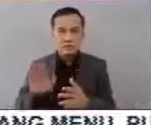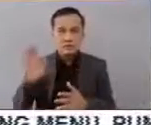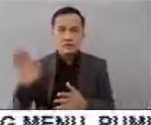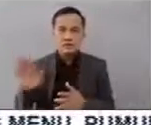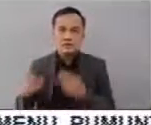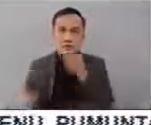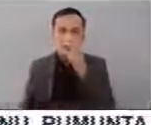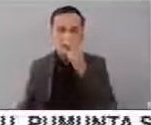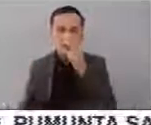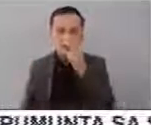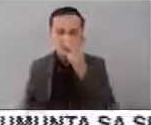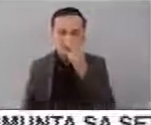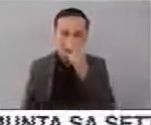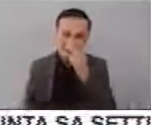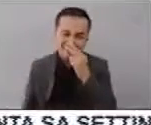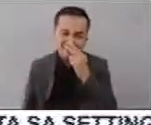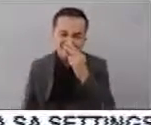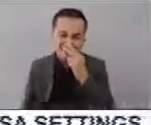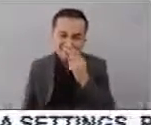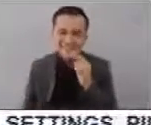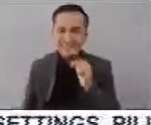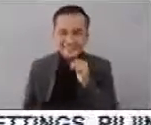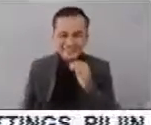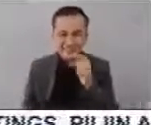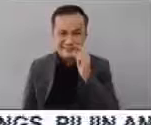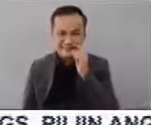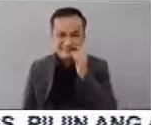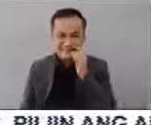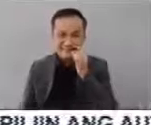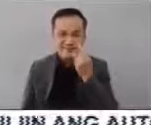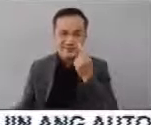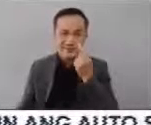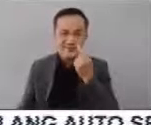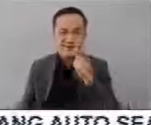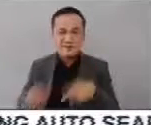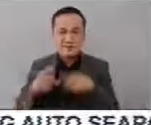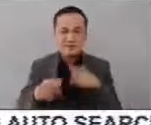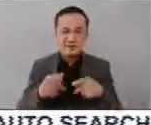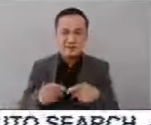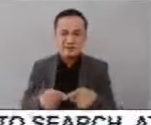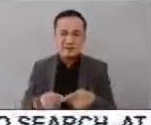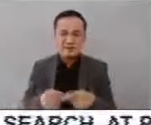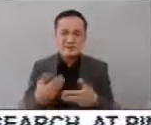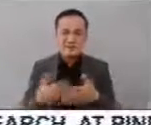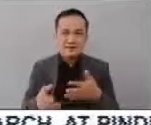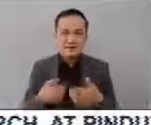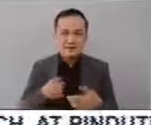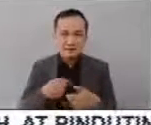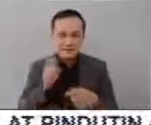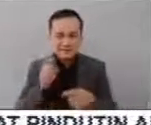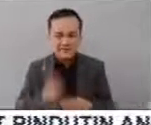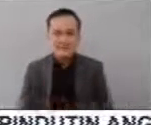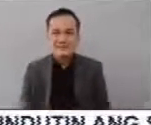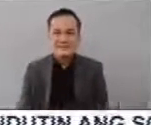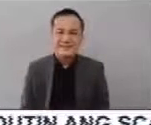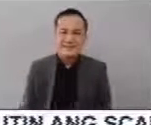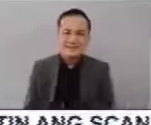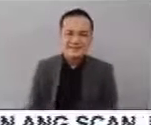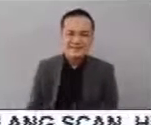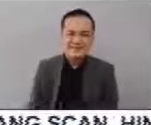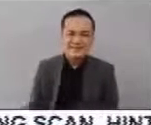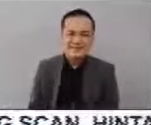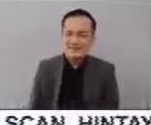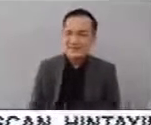lalo na para sa mga overseas Filipino workers sa sektor ng kalusugan, pagtugon sa mga kalamidad at pagbangon